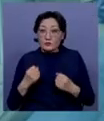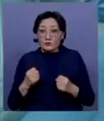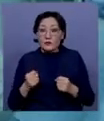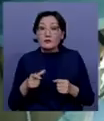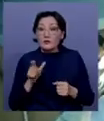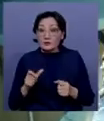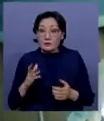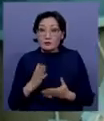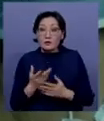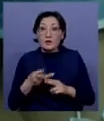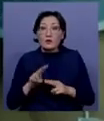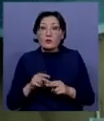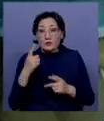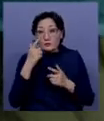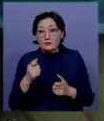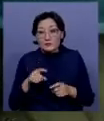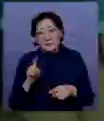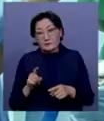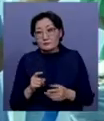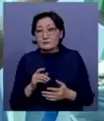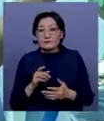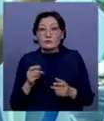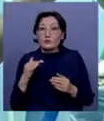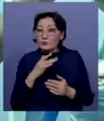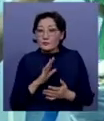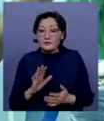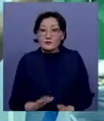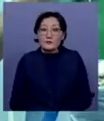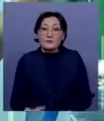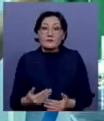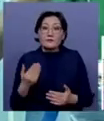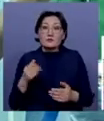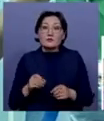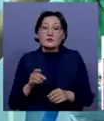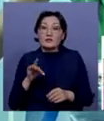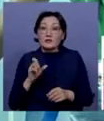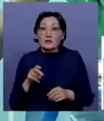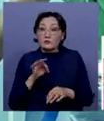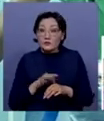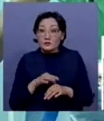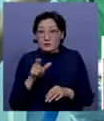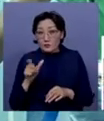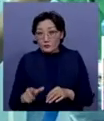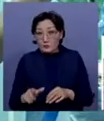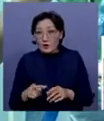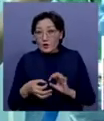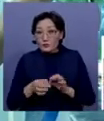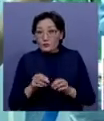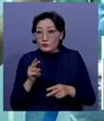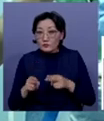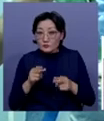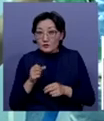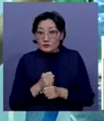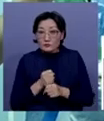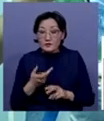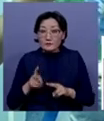де бар екен, бірақ ондай деректер сирек. Дәл қазір біздің артымызда қатерлі ісік ауруына шалдыққан науқасқа күрделі ота жасалып